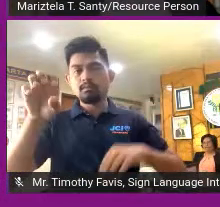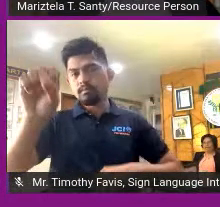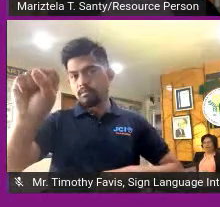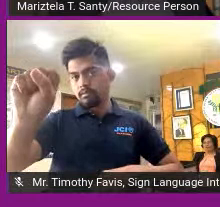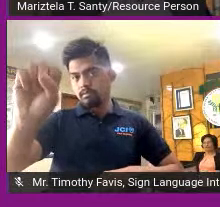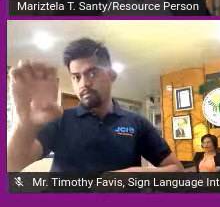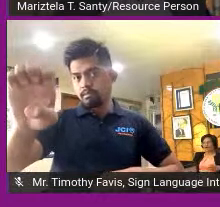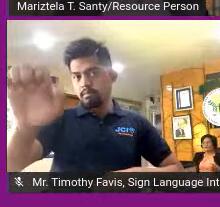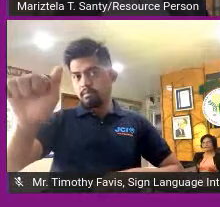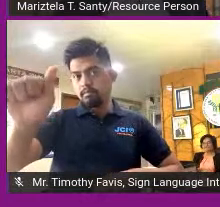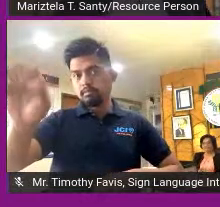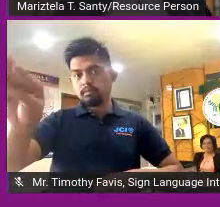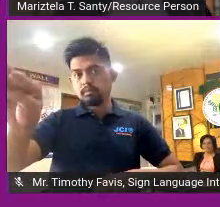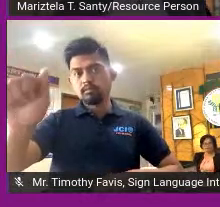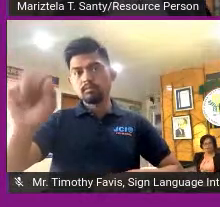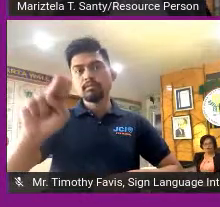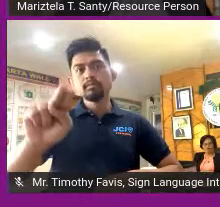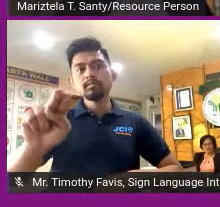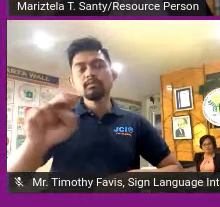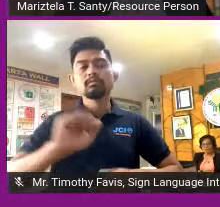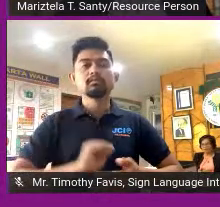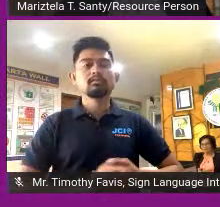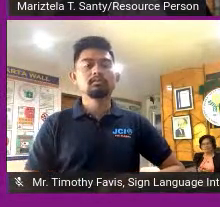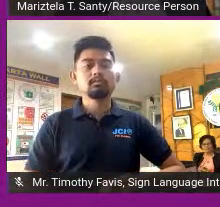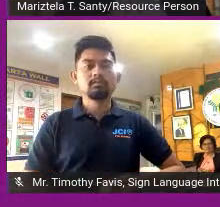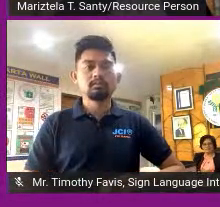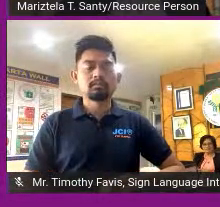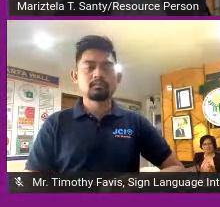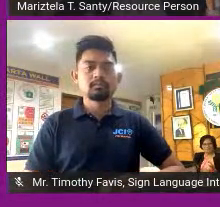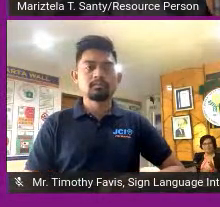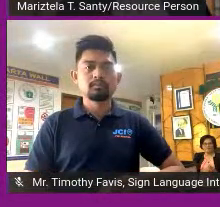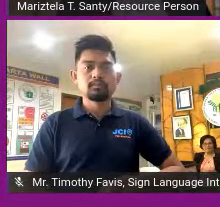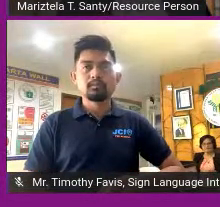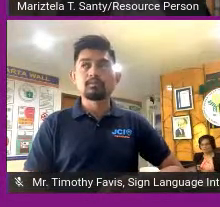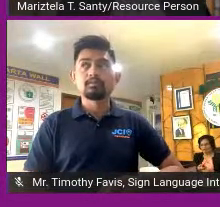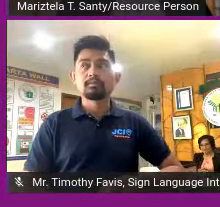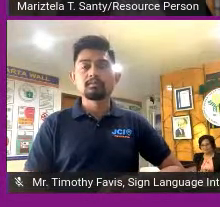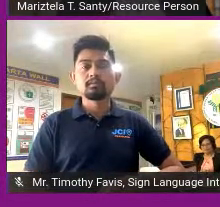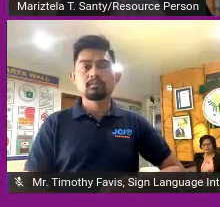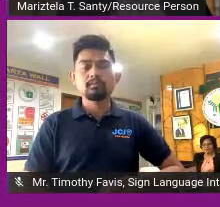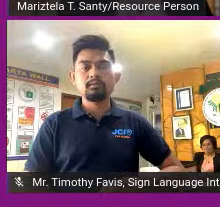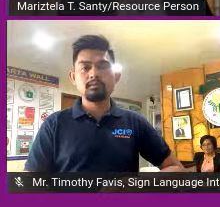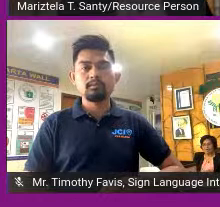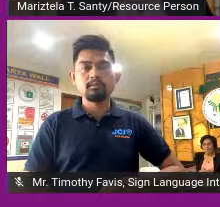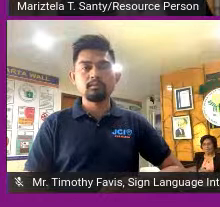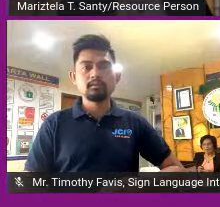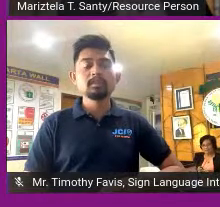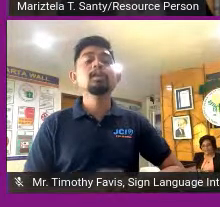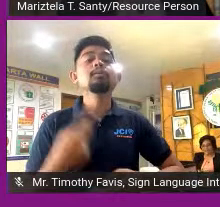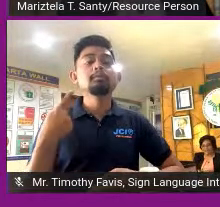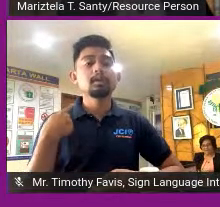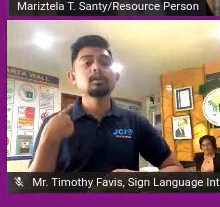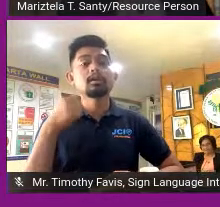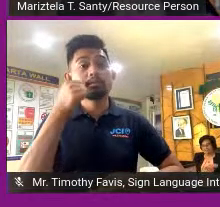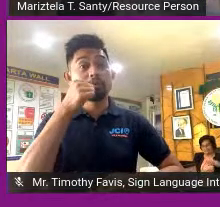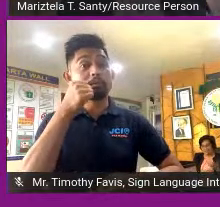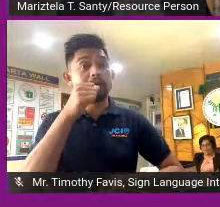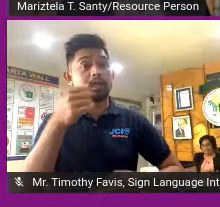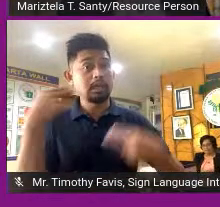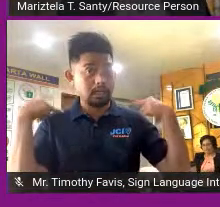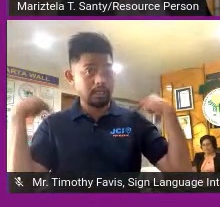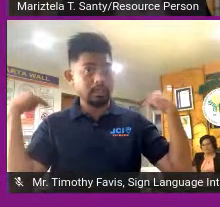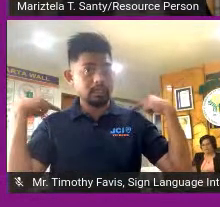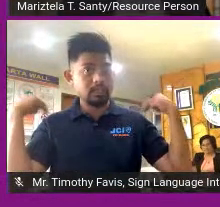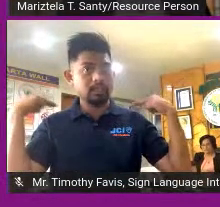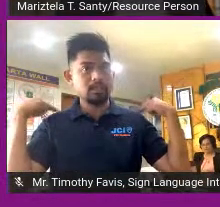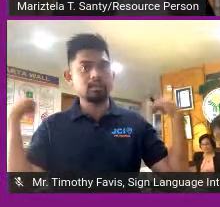with the advent of God, we do not call seaman as seaman but seafarers. May mga babae na rin na